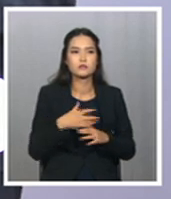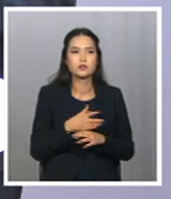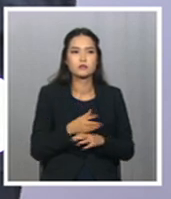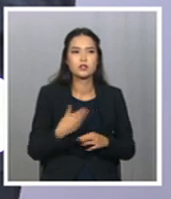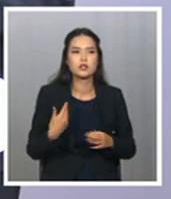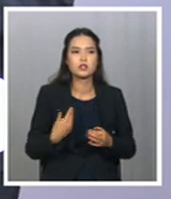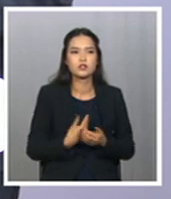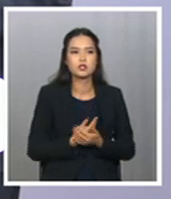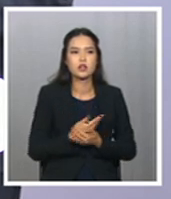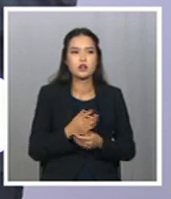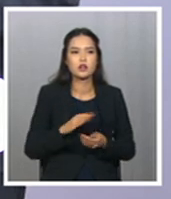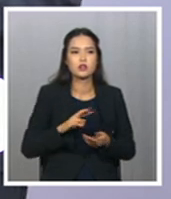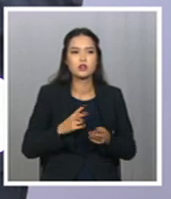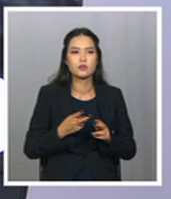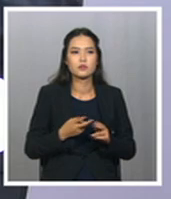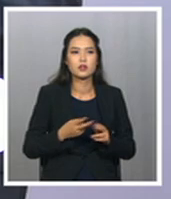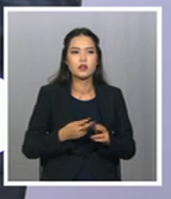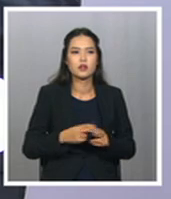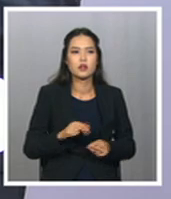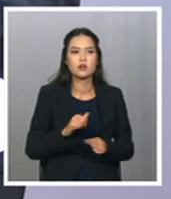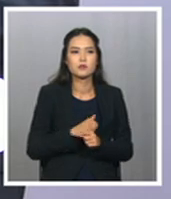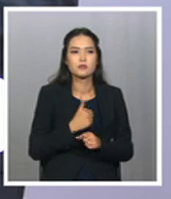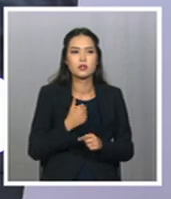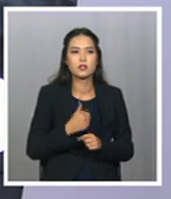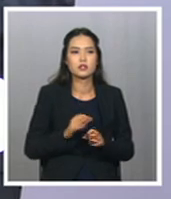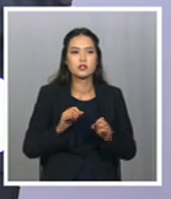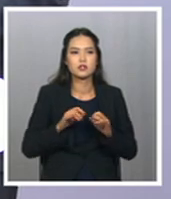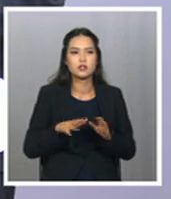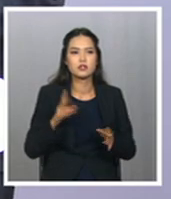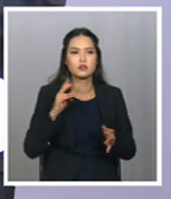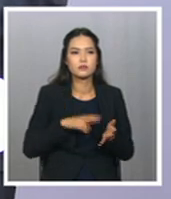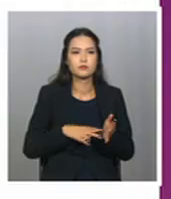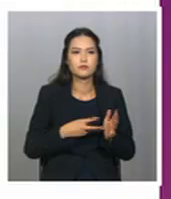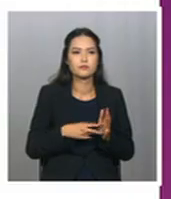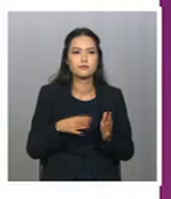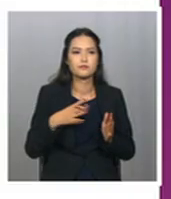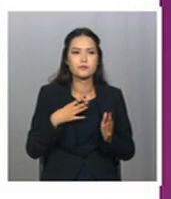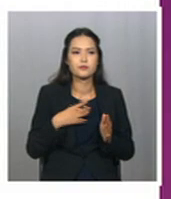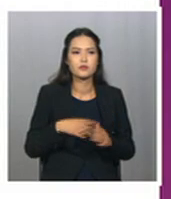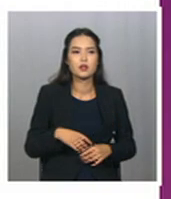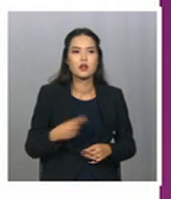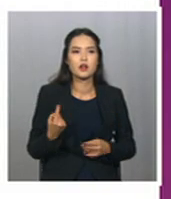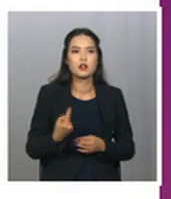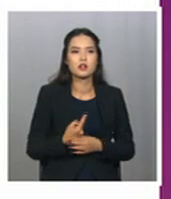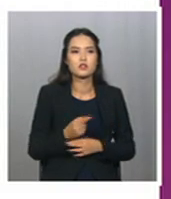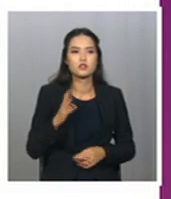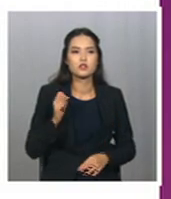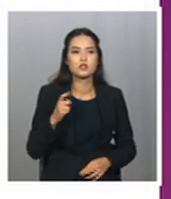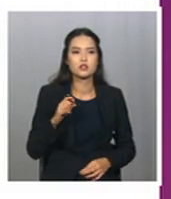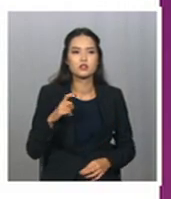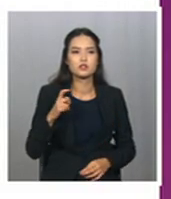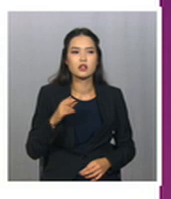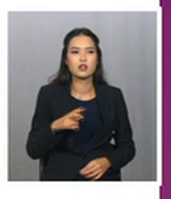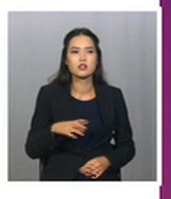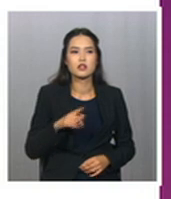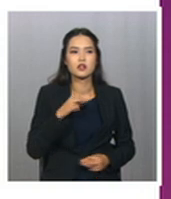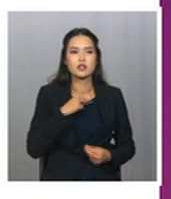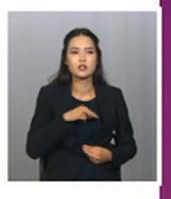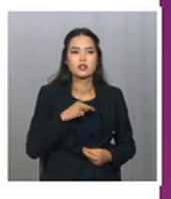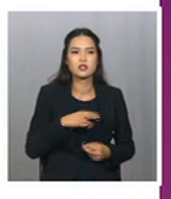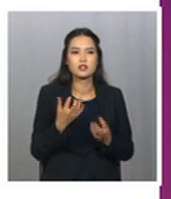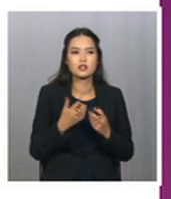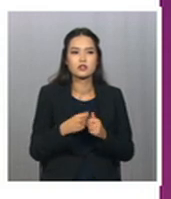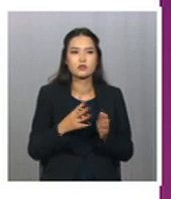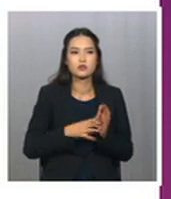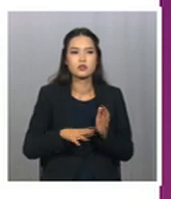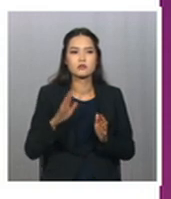жаңа жайылымдар және байлықты иелену болды. Алғашында Шыңғысхан әскерінің саны 95